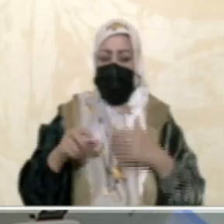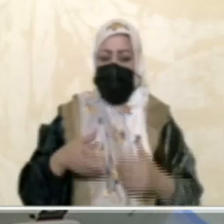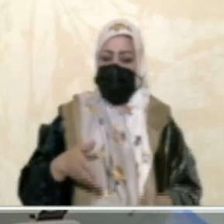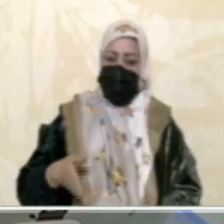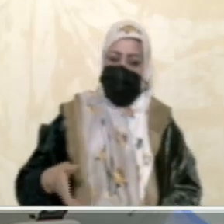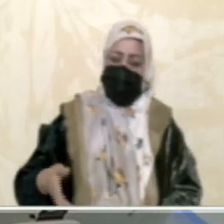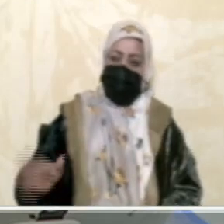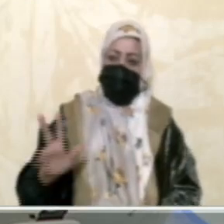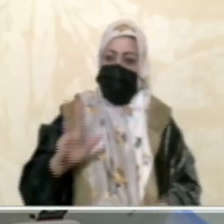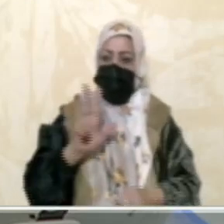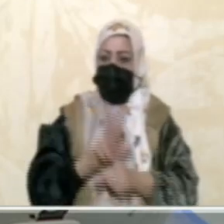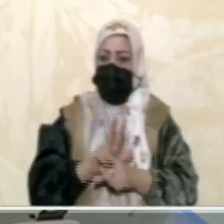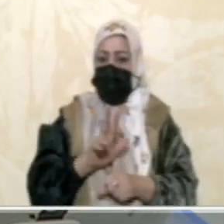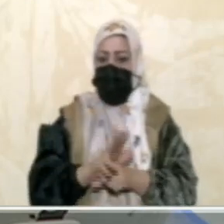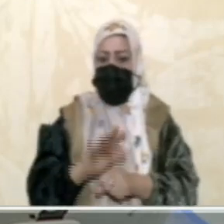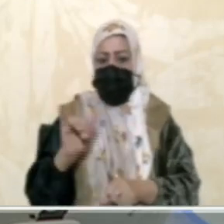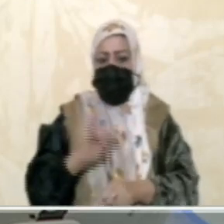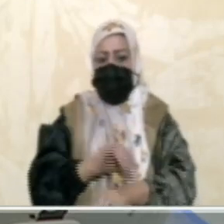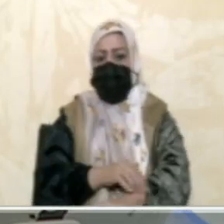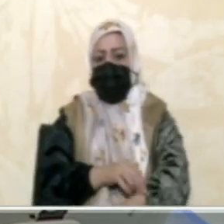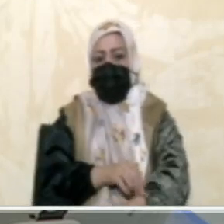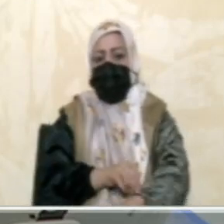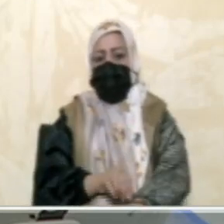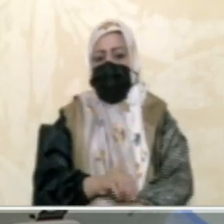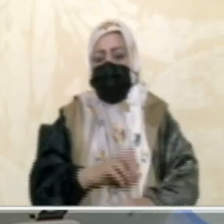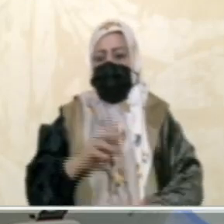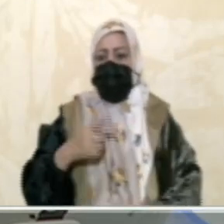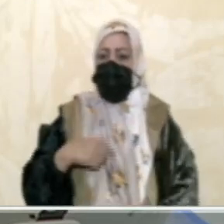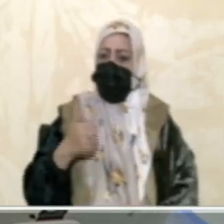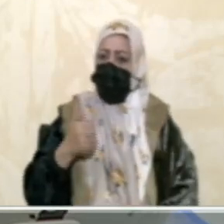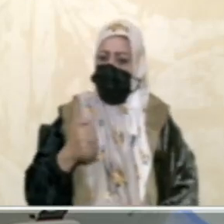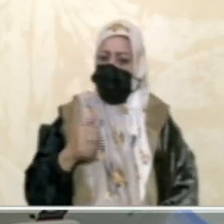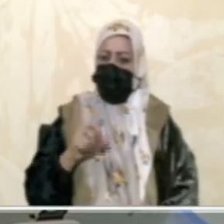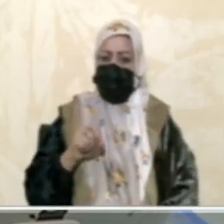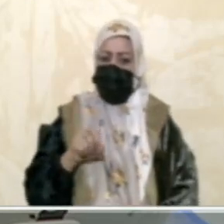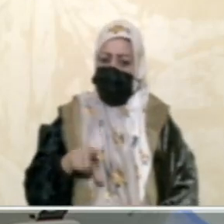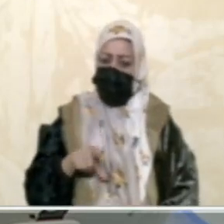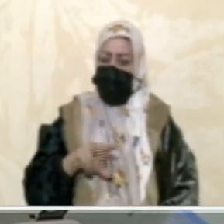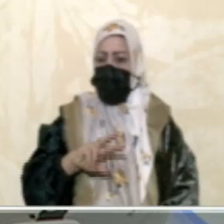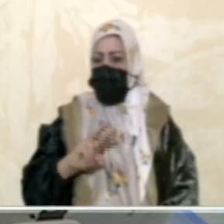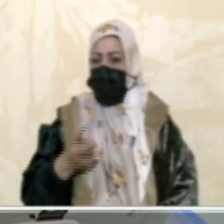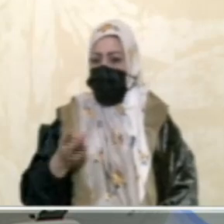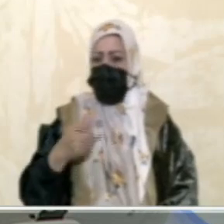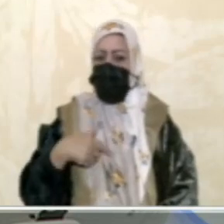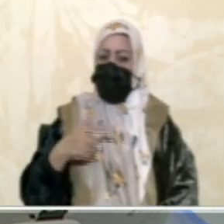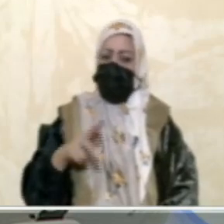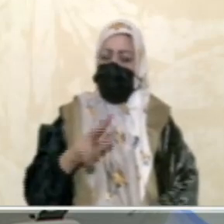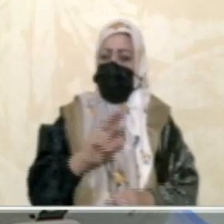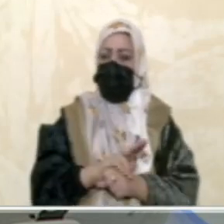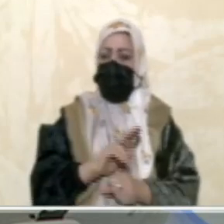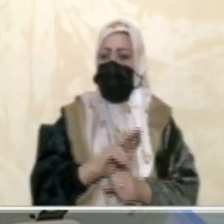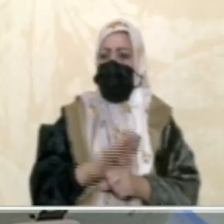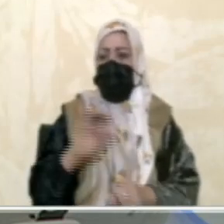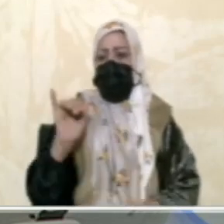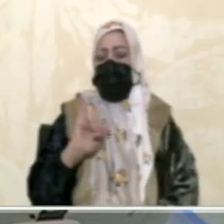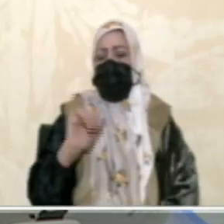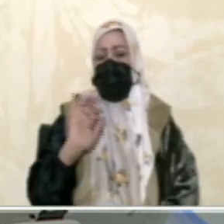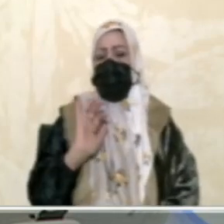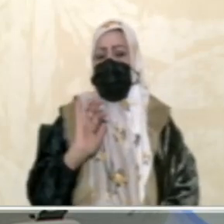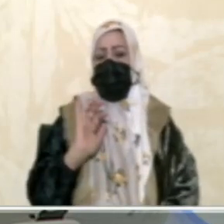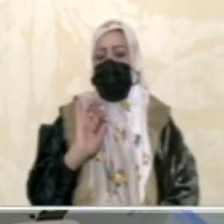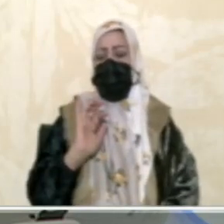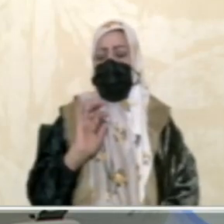ينتقد وضوئه او يحدث له امر طارئ كان تاتي يوم مثلا مكالمه ضروريه